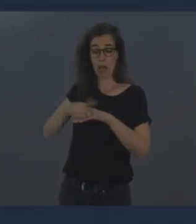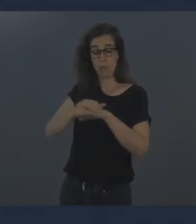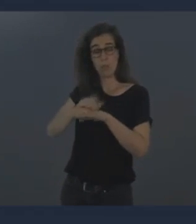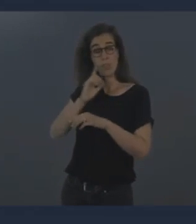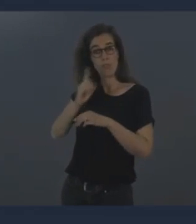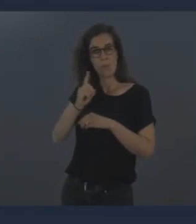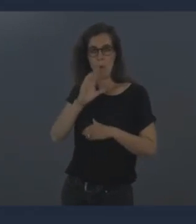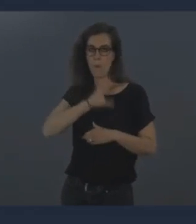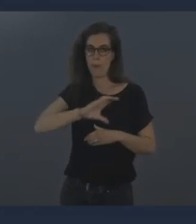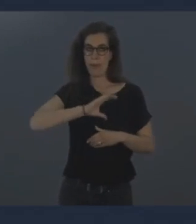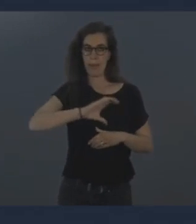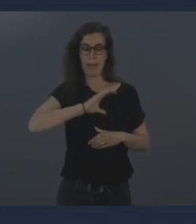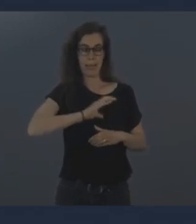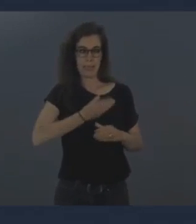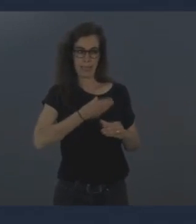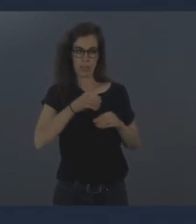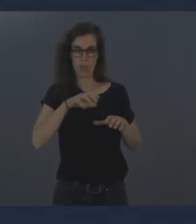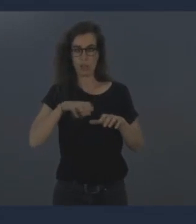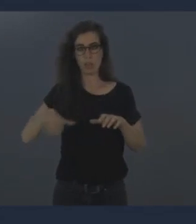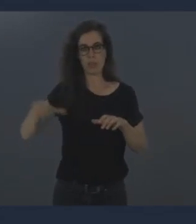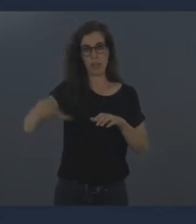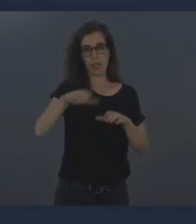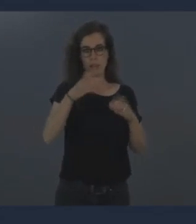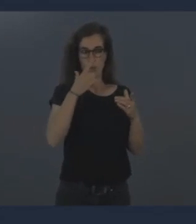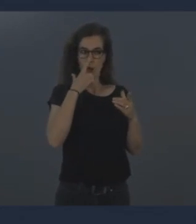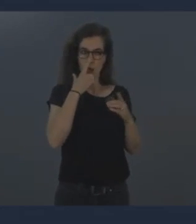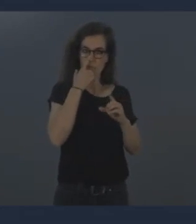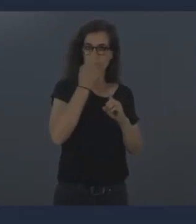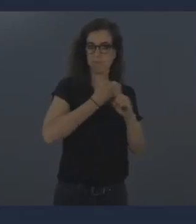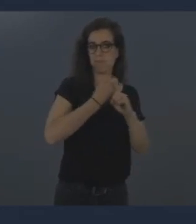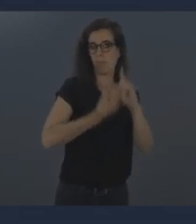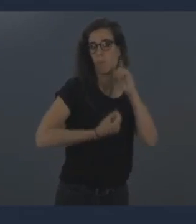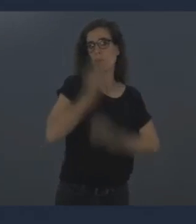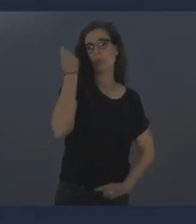défendre au mieux l'intérêt de nos territoires. Je vous remercie. Merci beaucoup, monsieur.